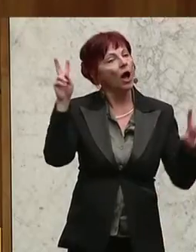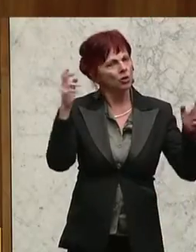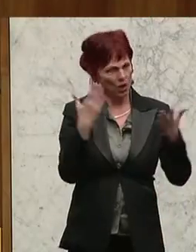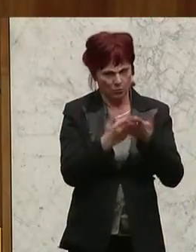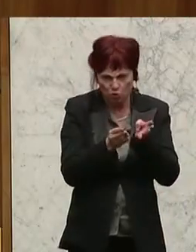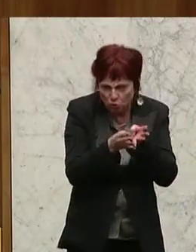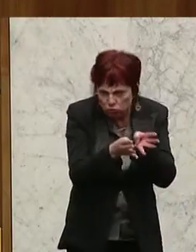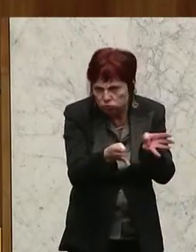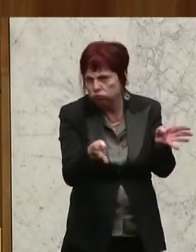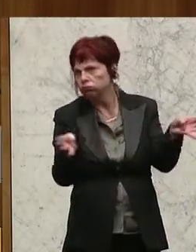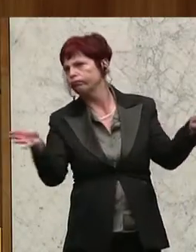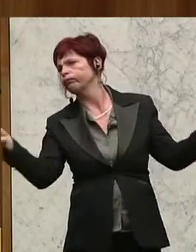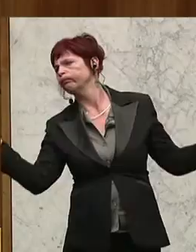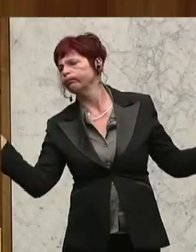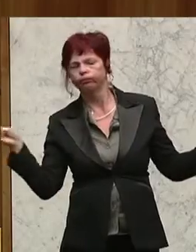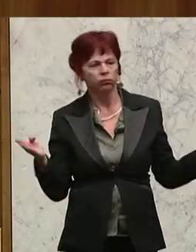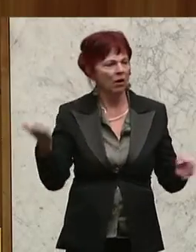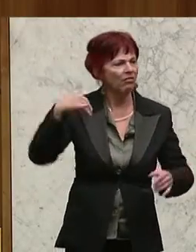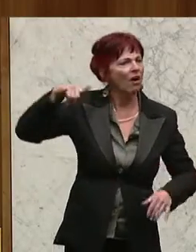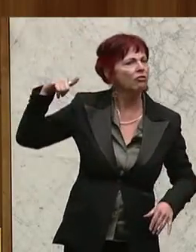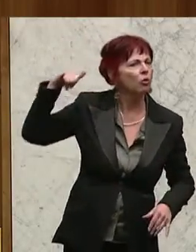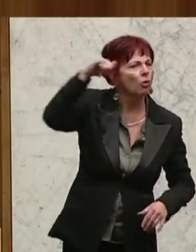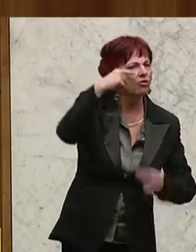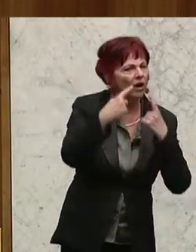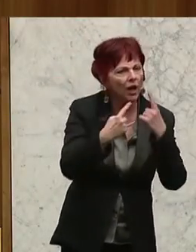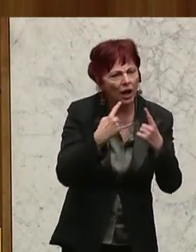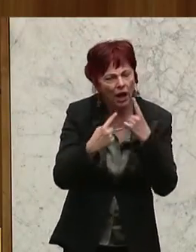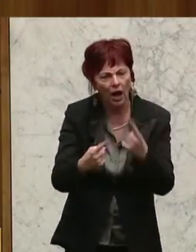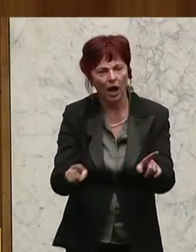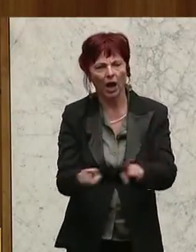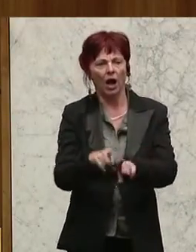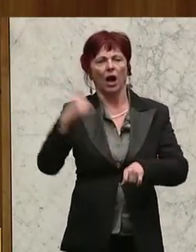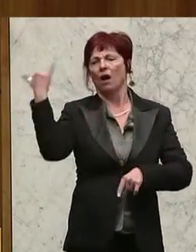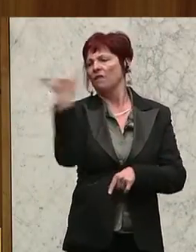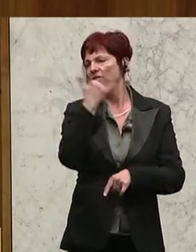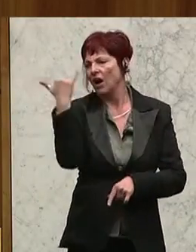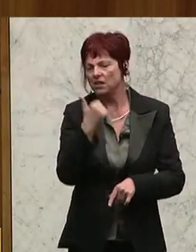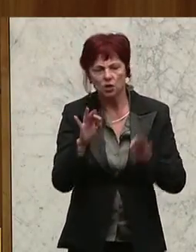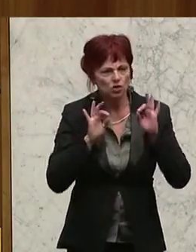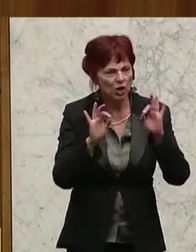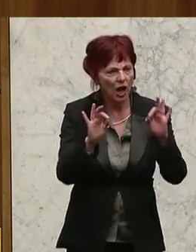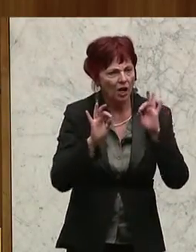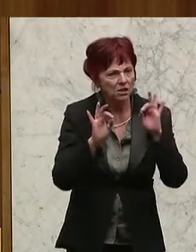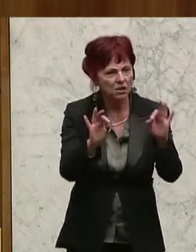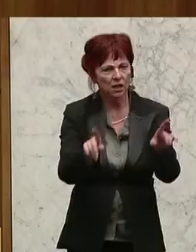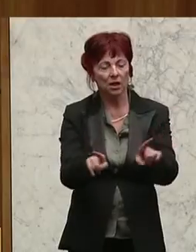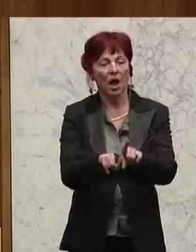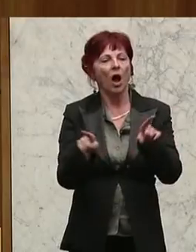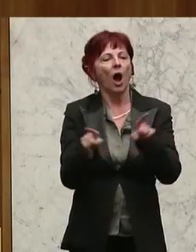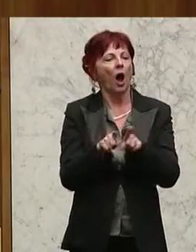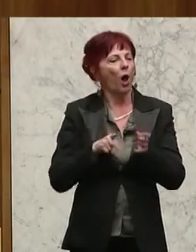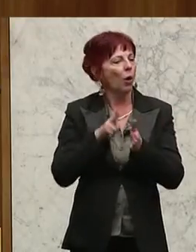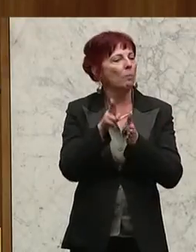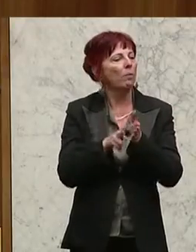weit aufgemacht. Wir waren beim Flugverkehr, wir waren bei den Wasserstraßen, wir waren hauptsächlich bei der Bahn und ein bisschen